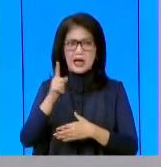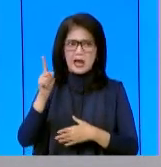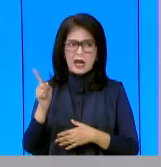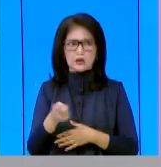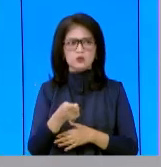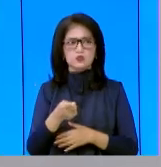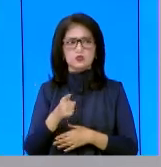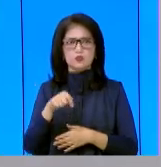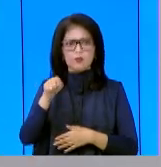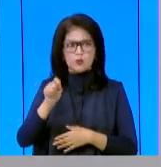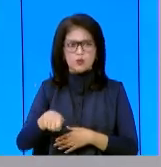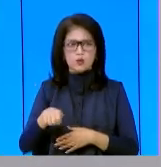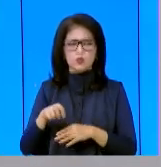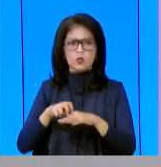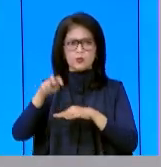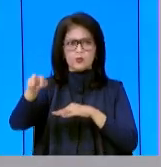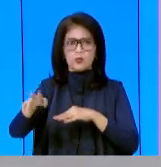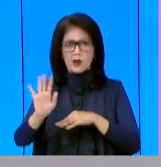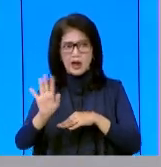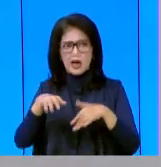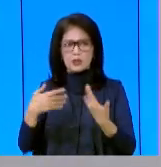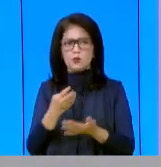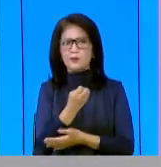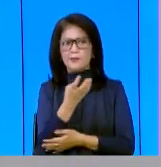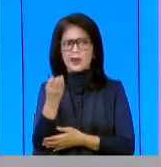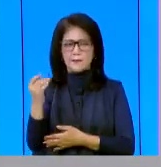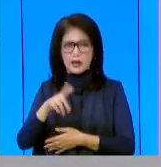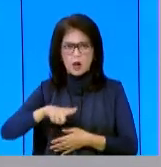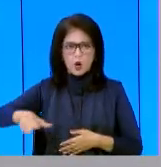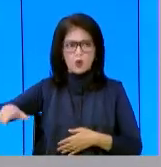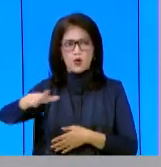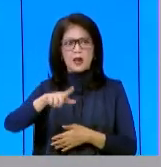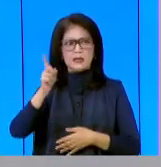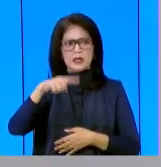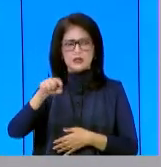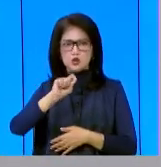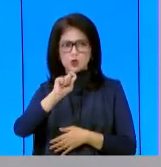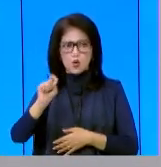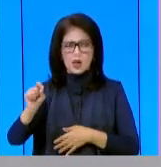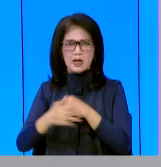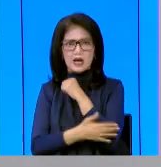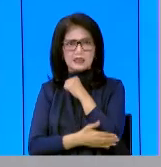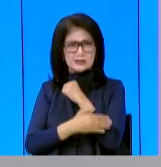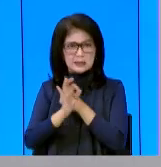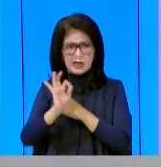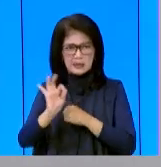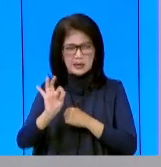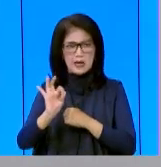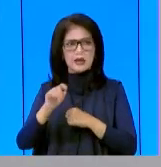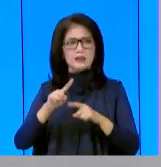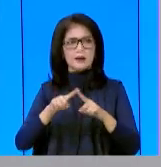jembatan penyeberangan. Kemudian ada beberapa kelurahan yang tidak ada sekolah negerinya, baik SMP maupun